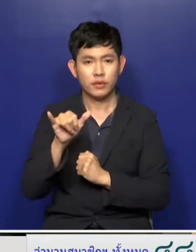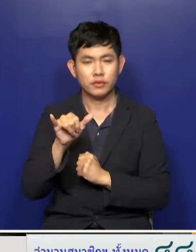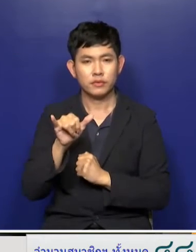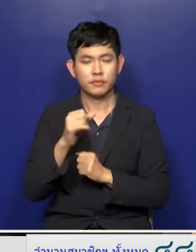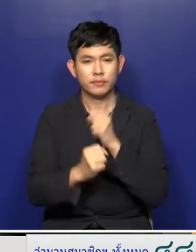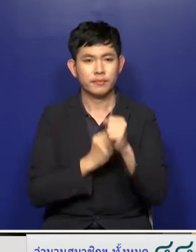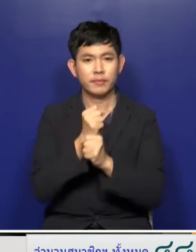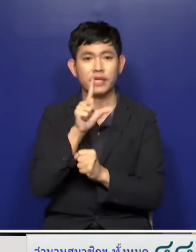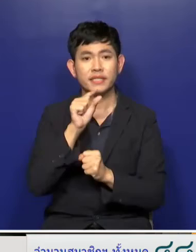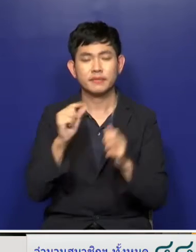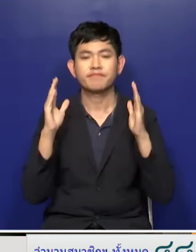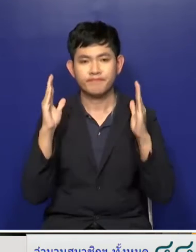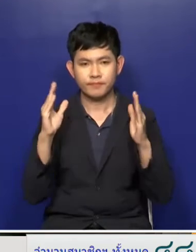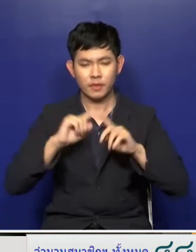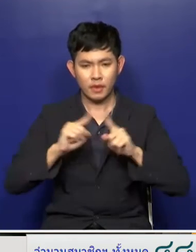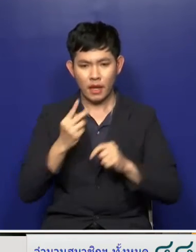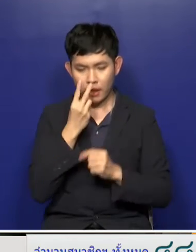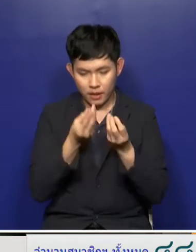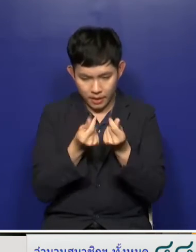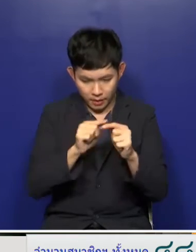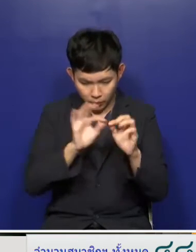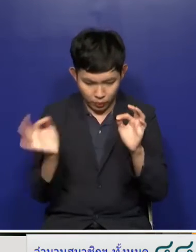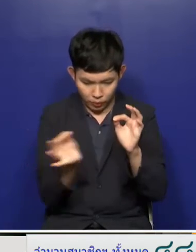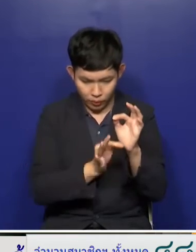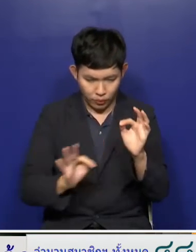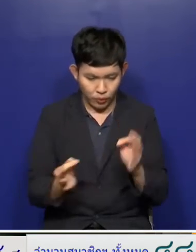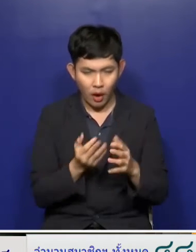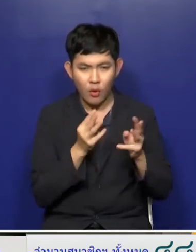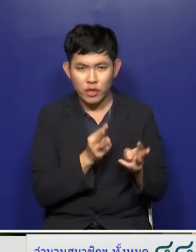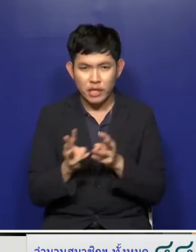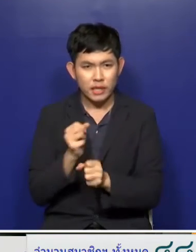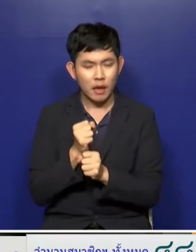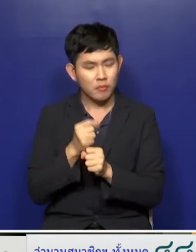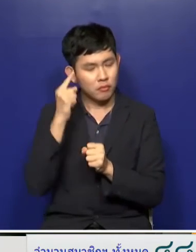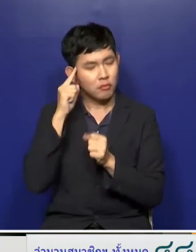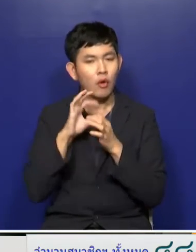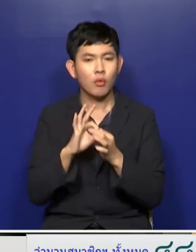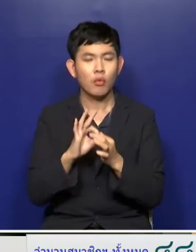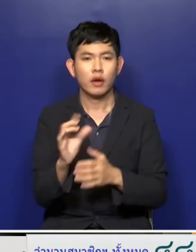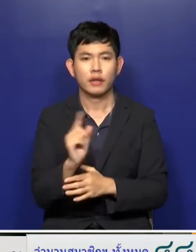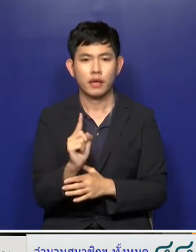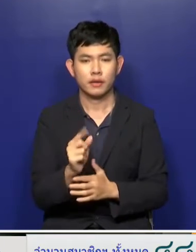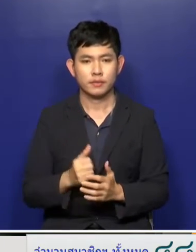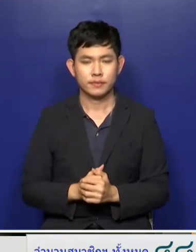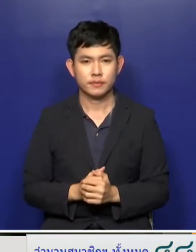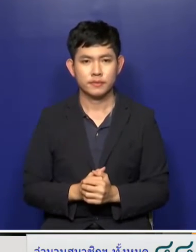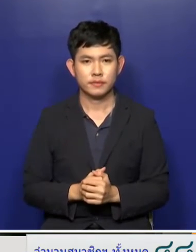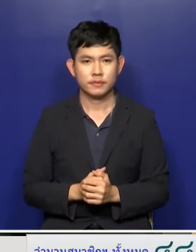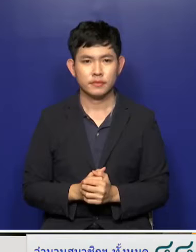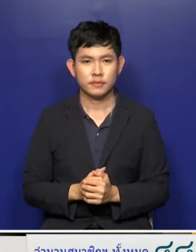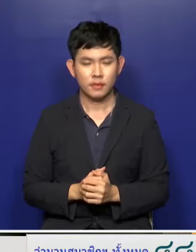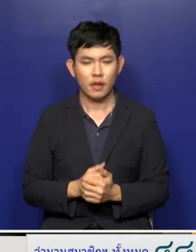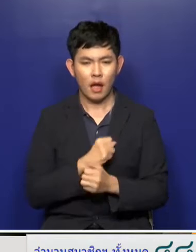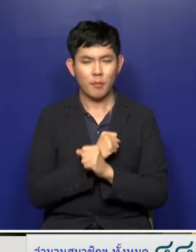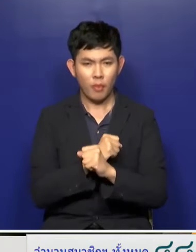ปี แตผมเขีนรายละเอียดของขั้นตอน ผมเป็นห่วงครั ท่าน ครับ หยุดยัและปองการ